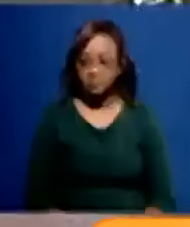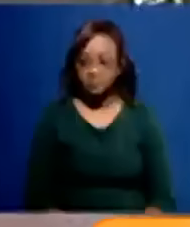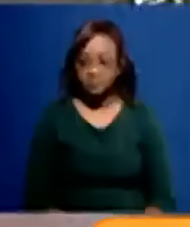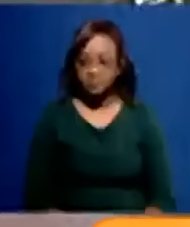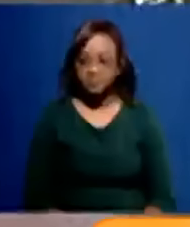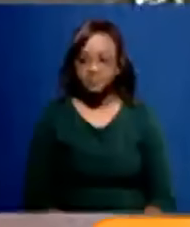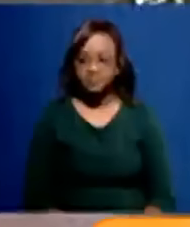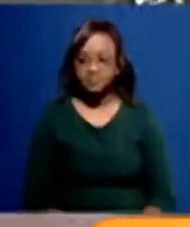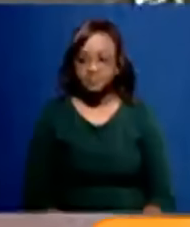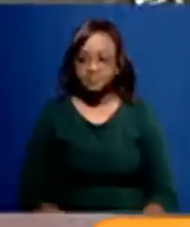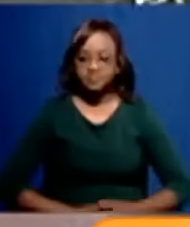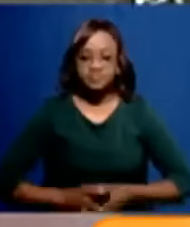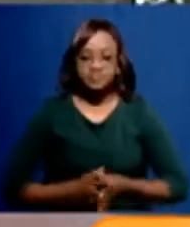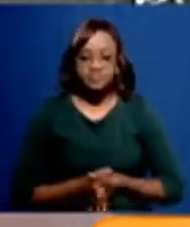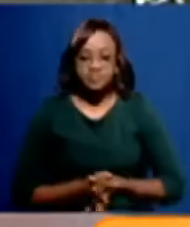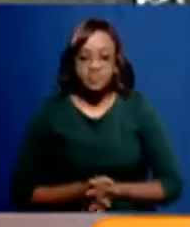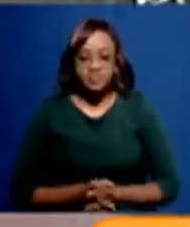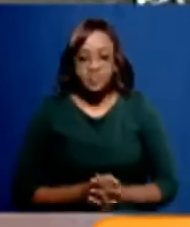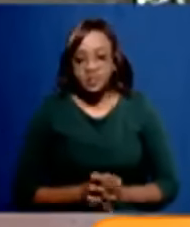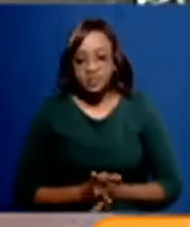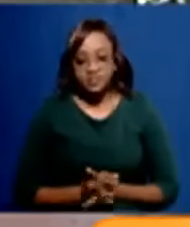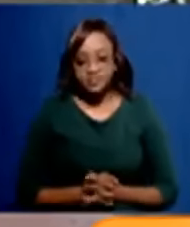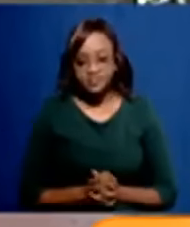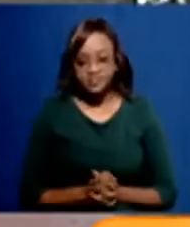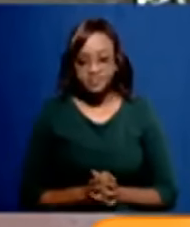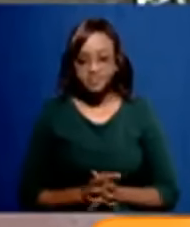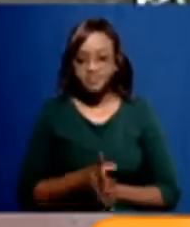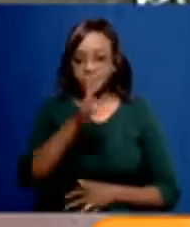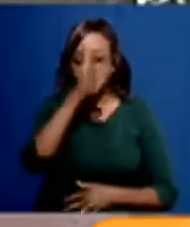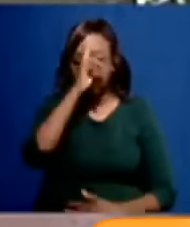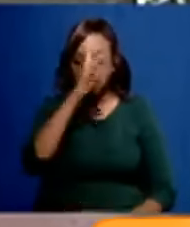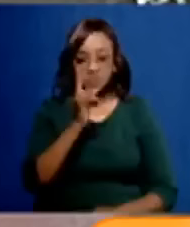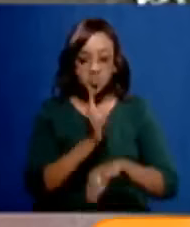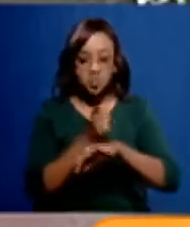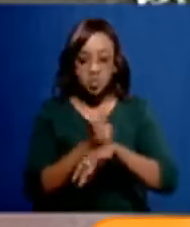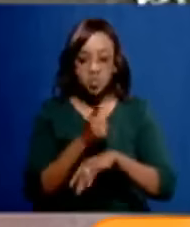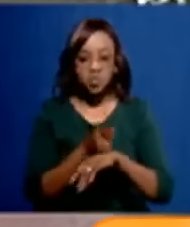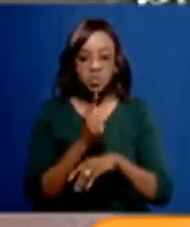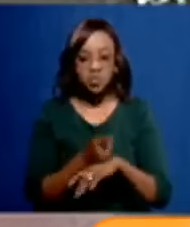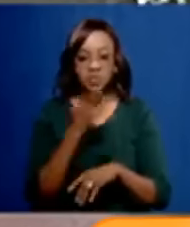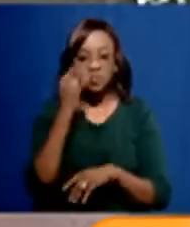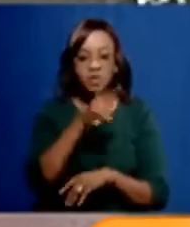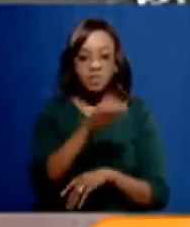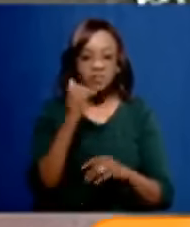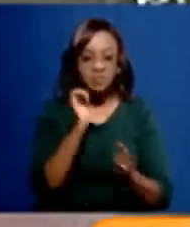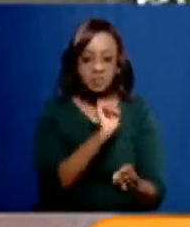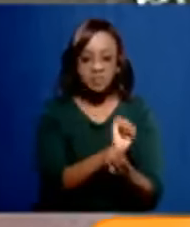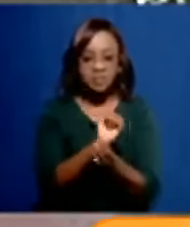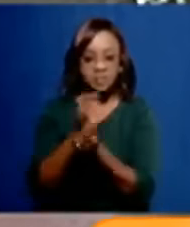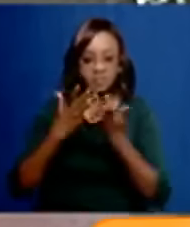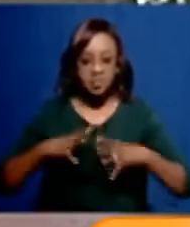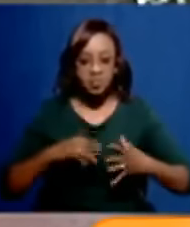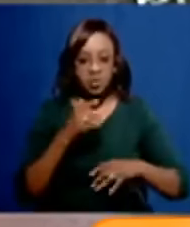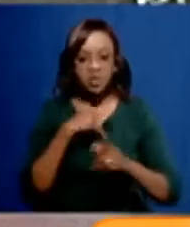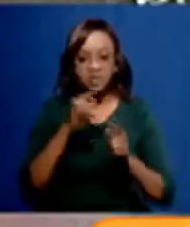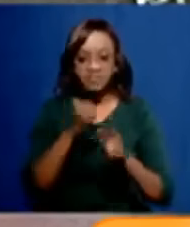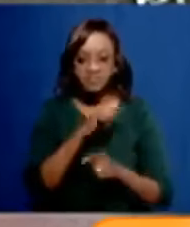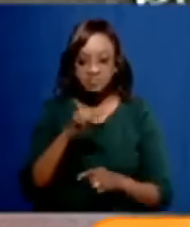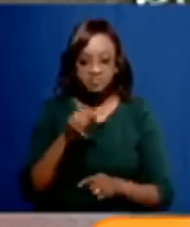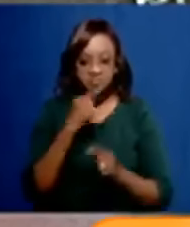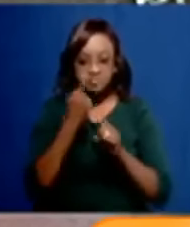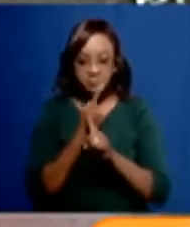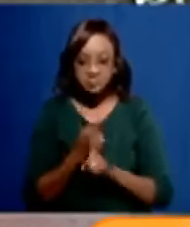ruhusa ya kwenda msalani. Na kama anavyotuarifu Doro Otieno, polisi wametoa onyo kali dhidi ya wafungwa hao ambao wanakabiliwa na makosa mbalimbali